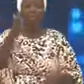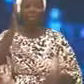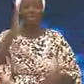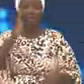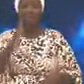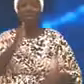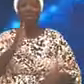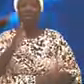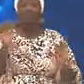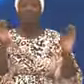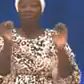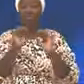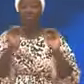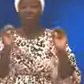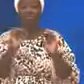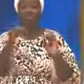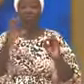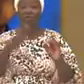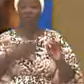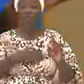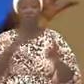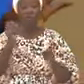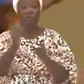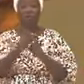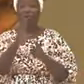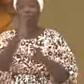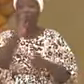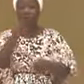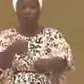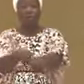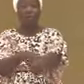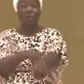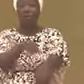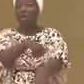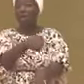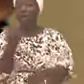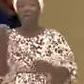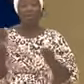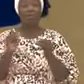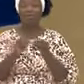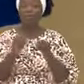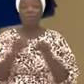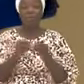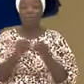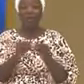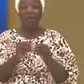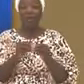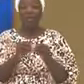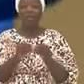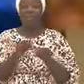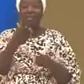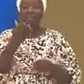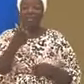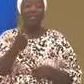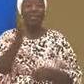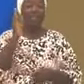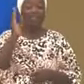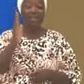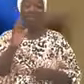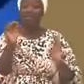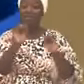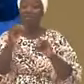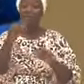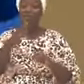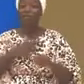dans l'accomplissement de mes parents y aura plus de délais dans l'accomplissement de mes